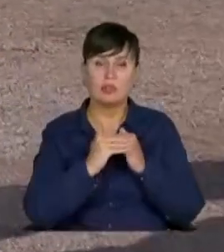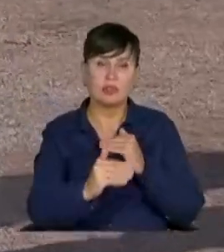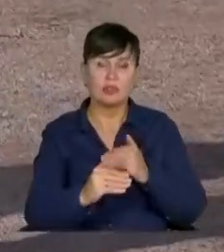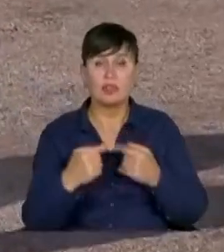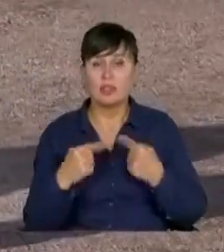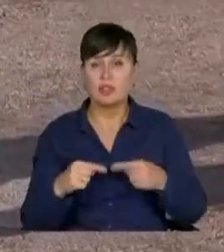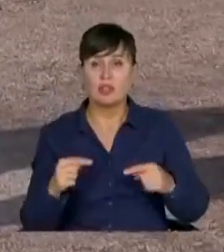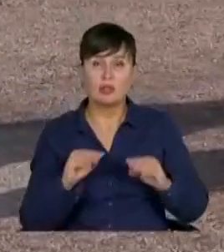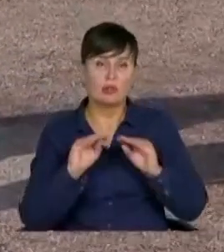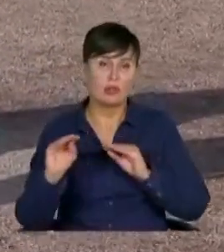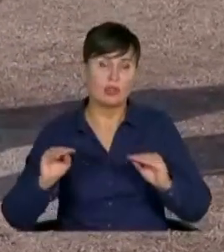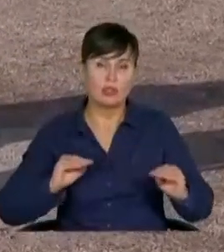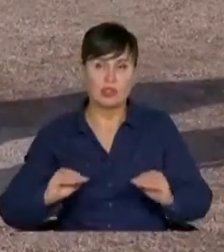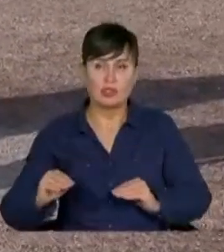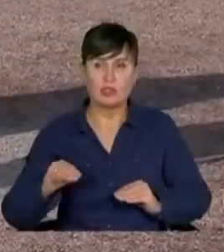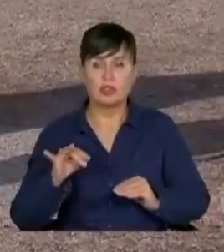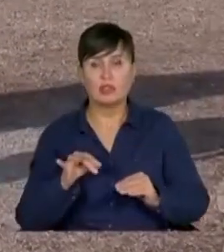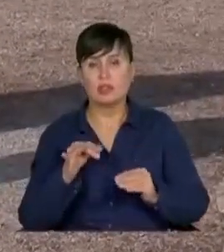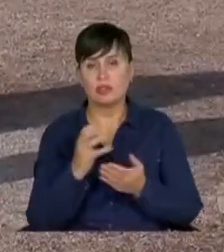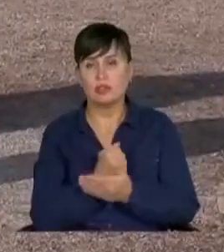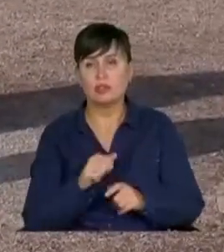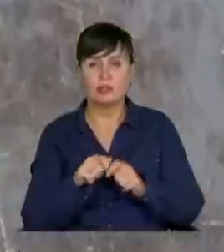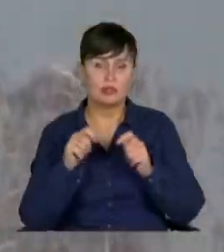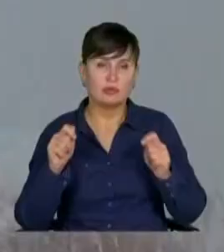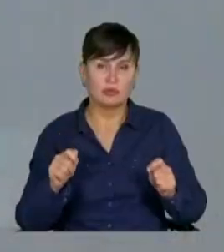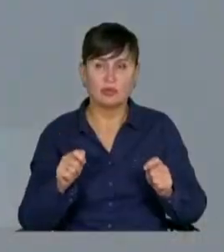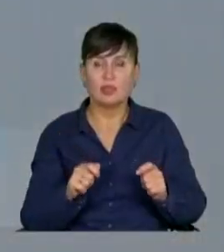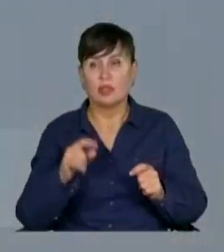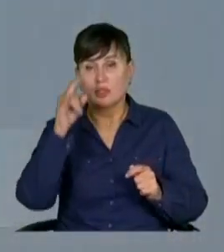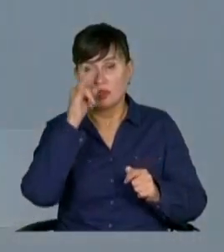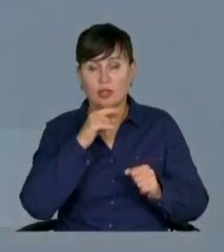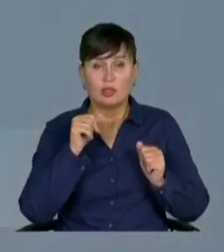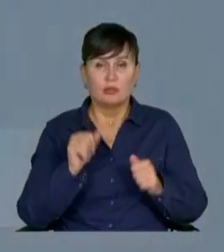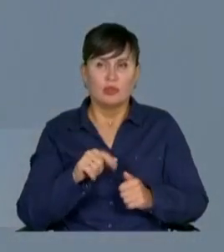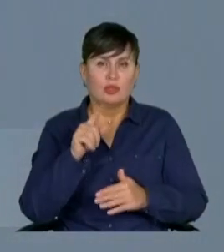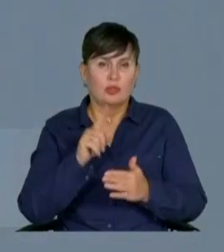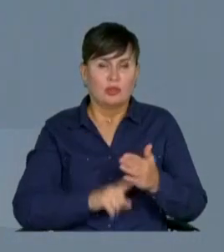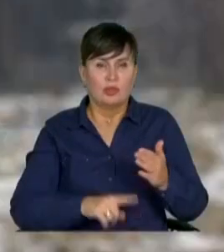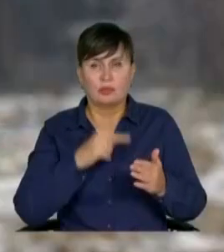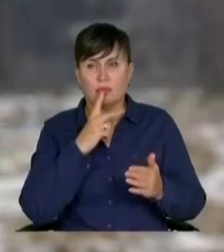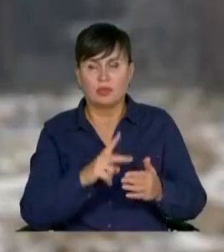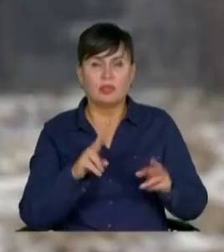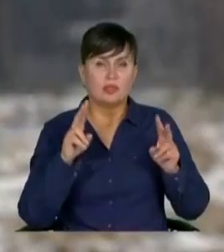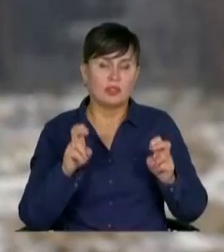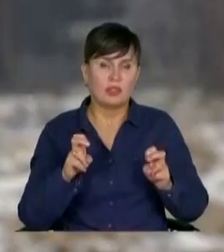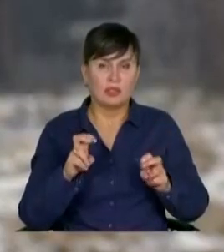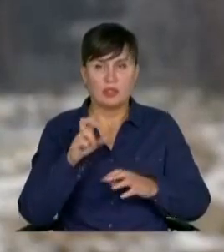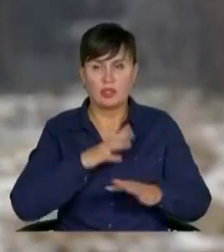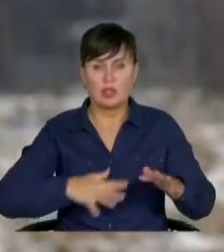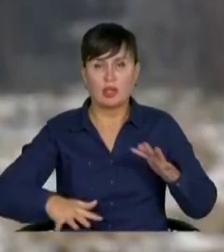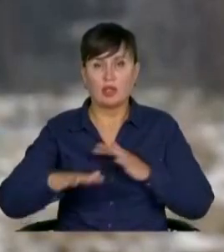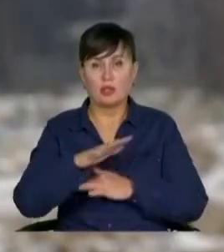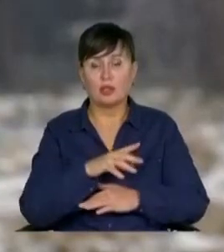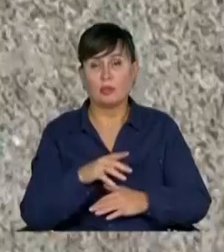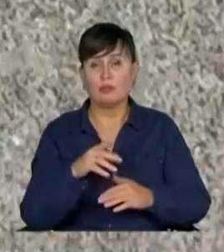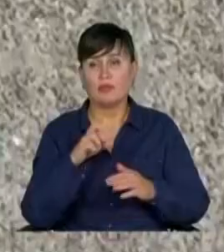кустарники украшают петроглифы и создают гармоничный ландшафт. Казахстан может уверенно претендовать на звание страны петроглифов. По данным